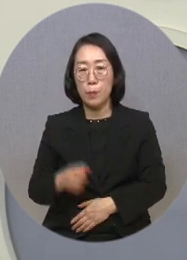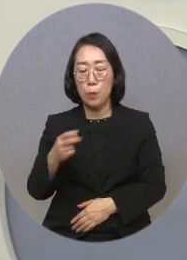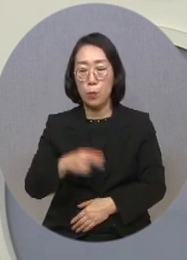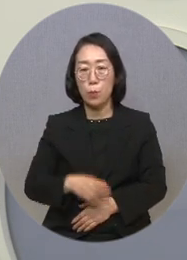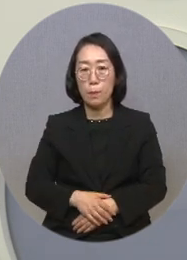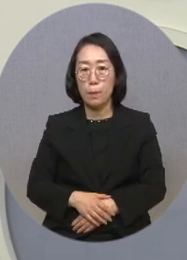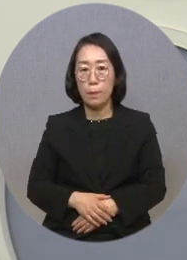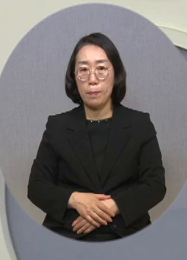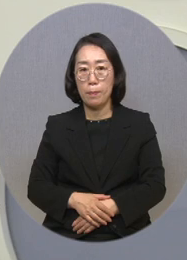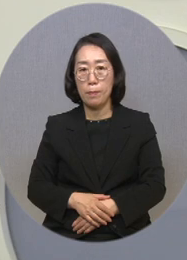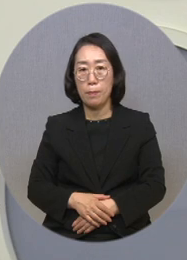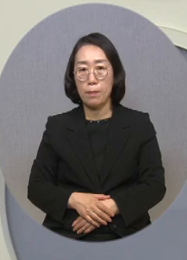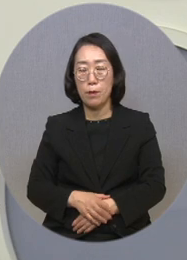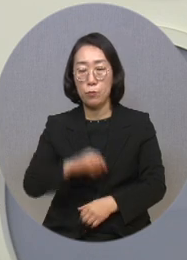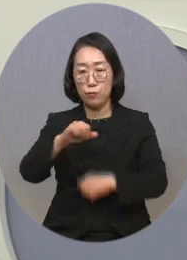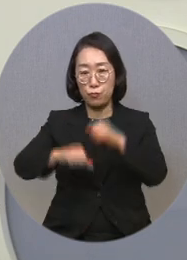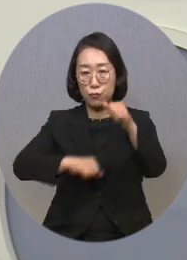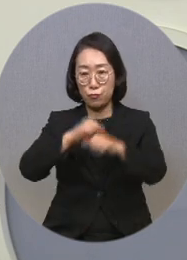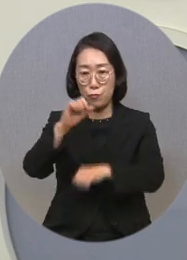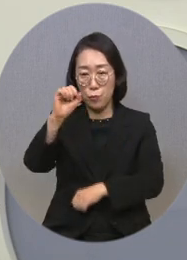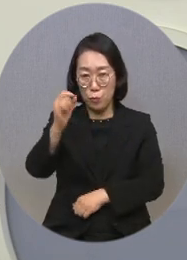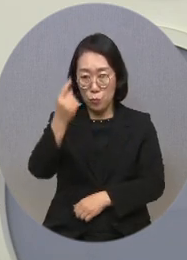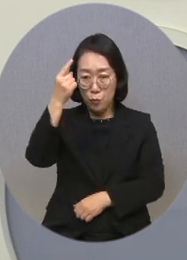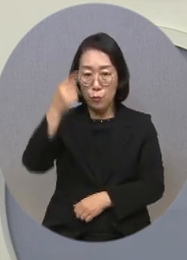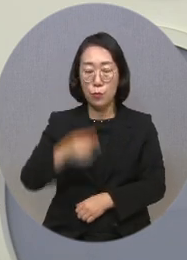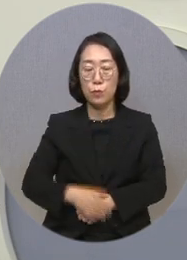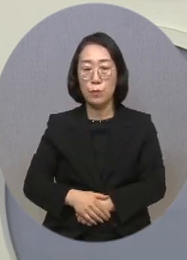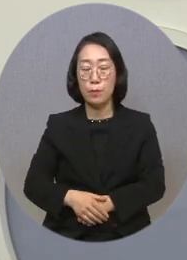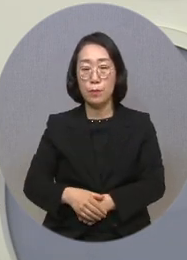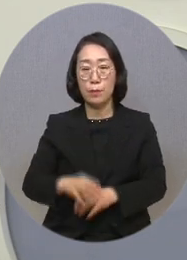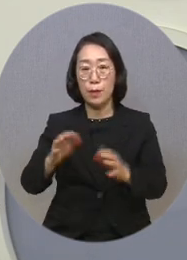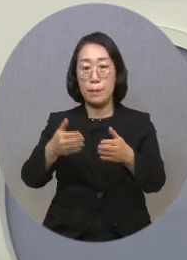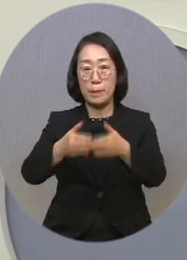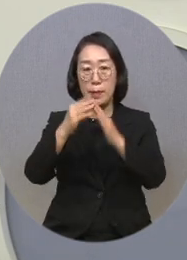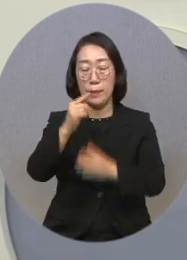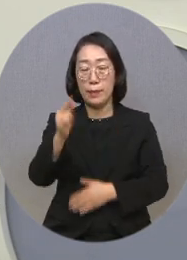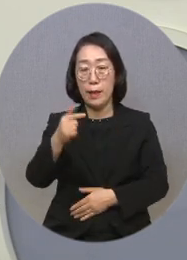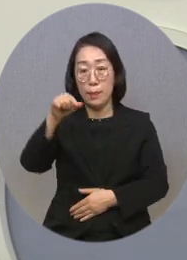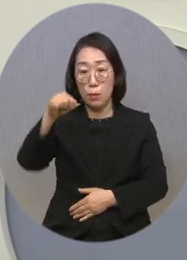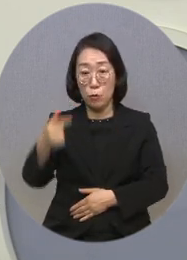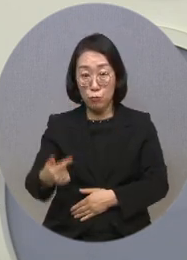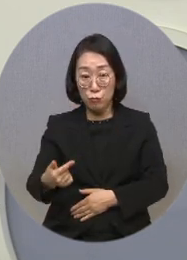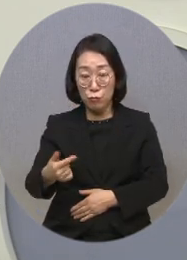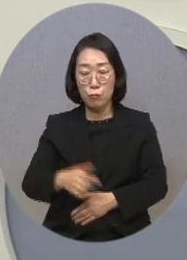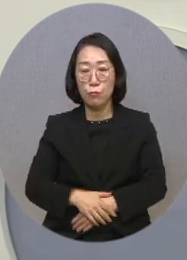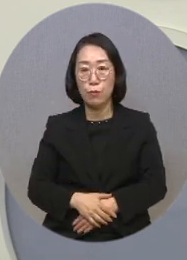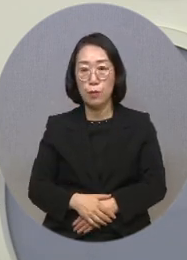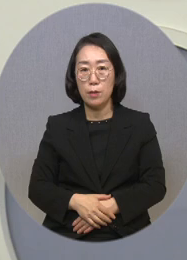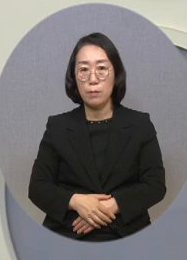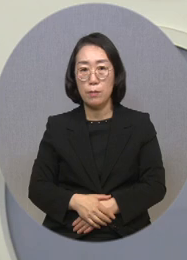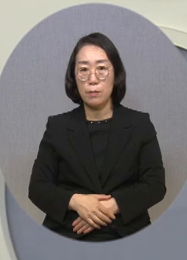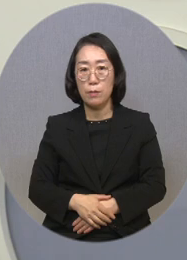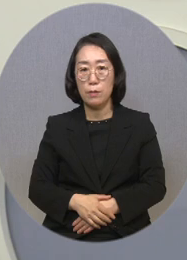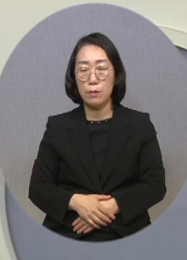그 우리나라의 시조이신 나라를 세우신 단군 할아버지를 친견하고 네.